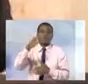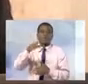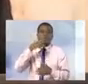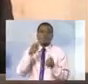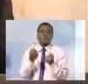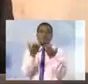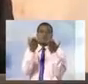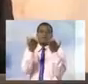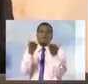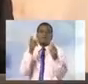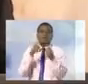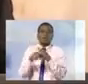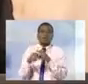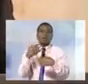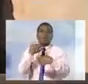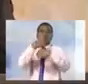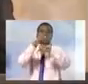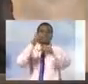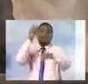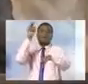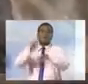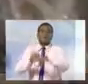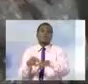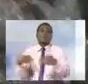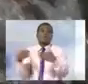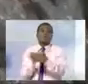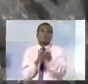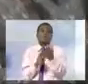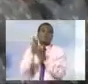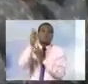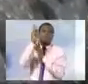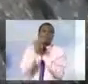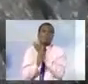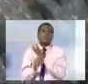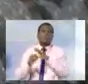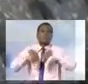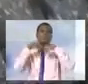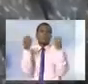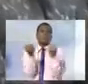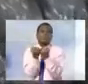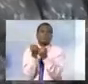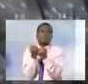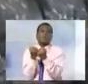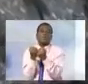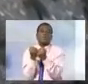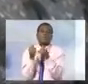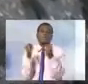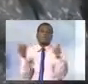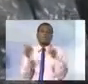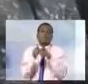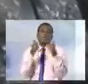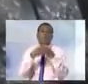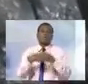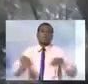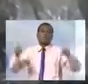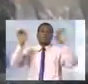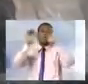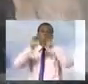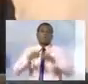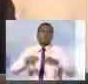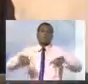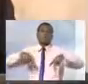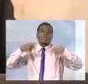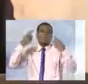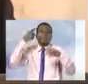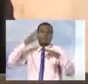consacrée à la mise en œuvre de nouveaux projets sociaux tout aussi importants que vitaux